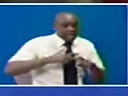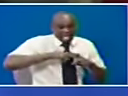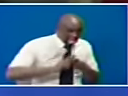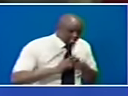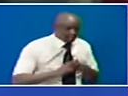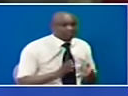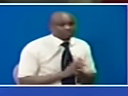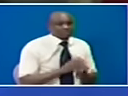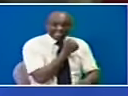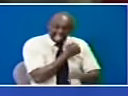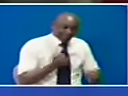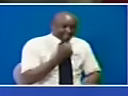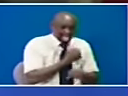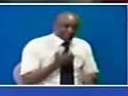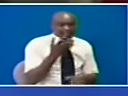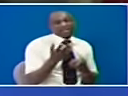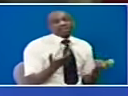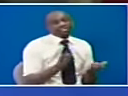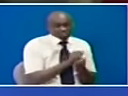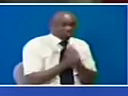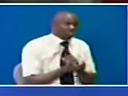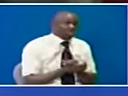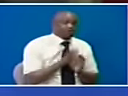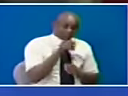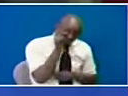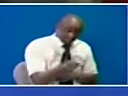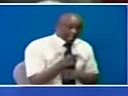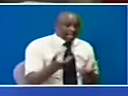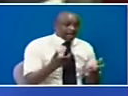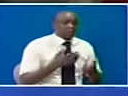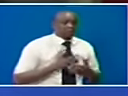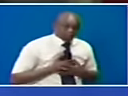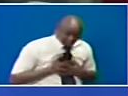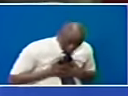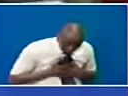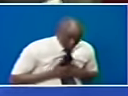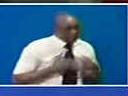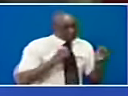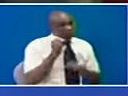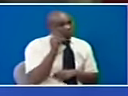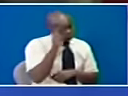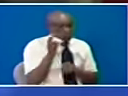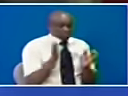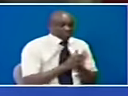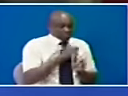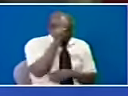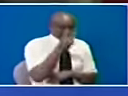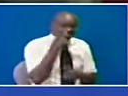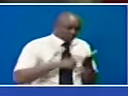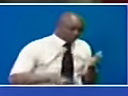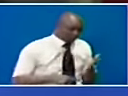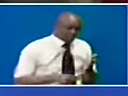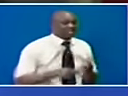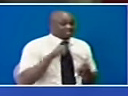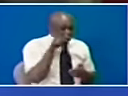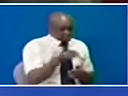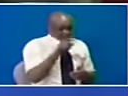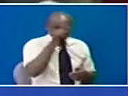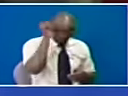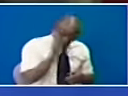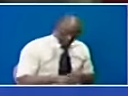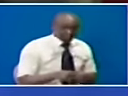ikishindikana, wanaweka kwa kikapu, wanaanza tena kuzungumza. Ndio Mheshimiwa Rais na vile tumeketi na ameketi na magavana, wakaona kwamba jambo hili